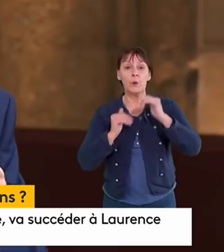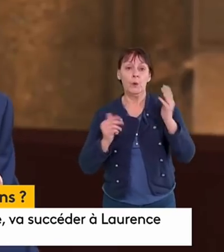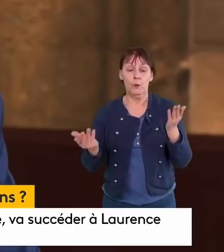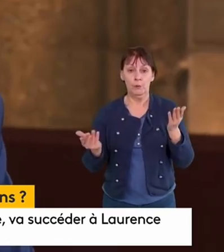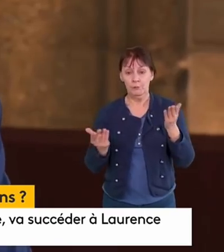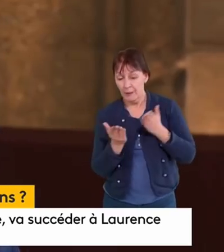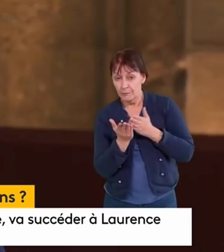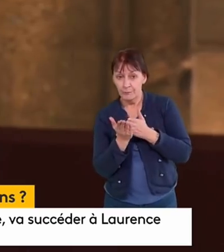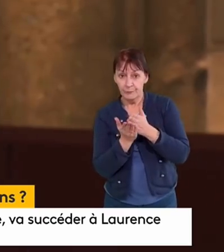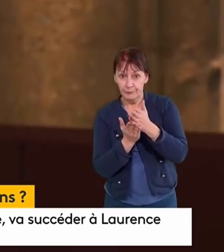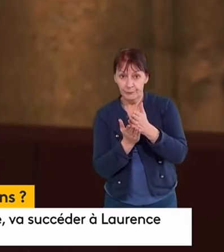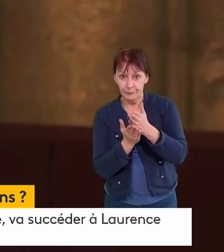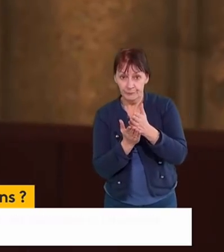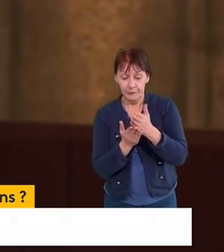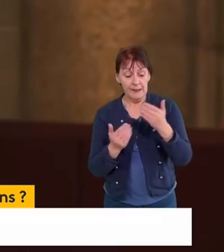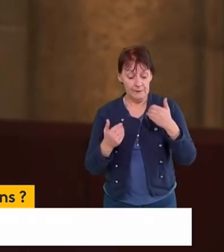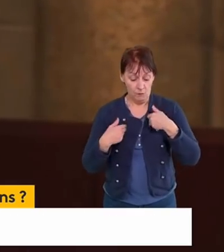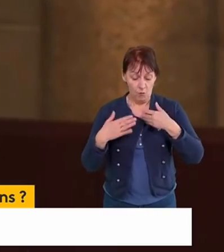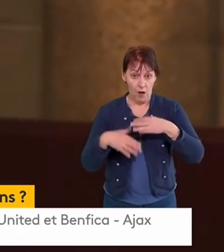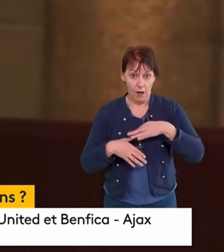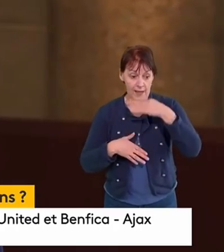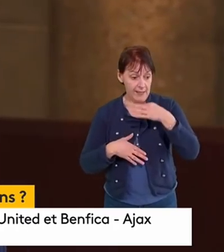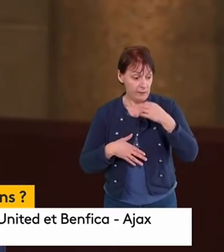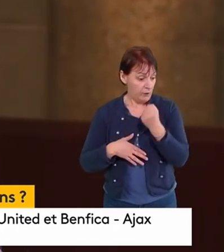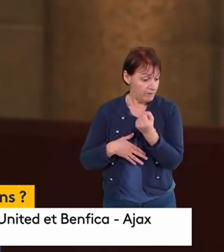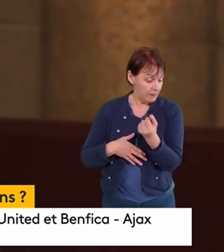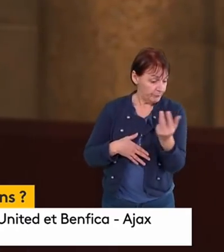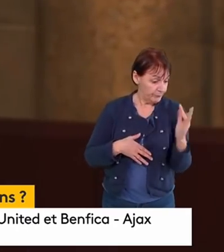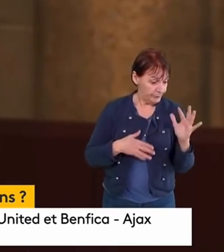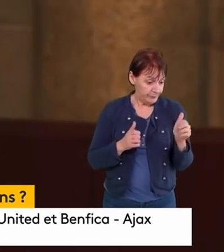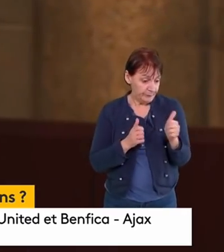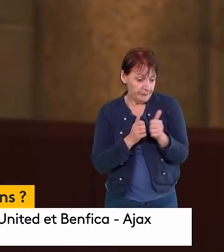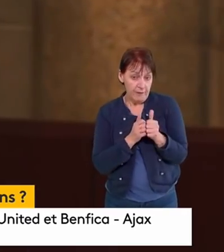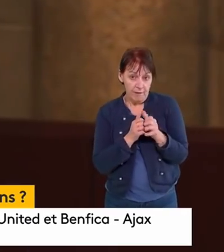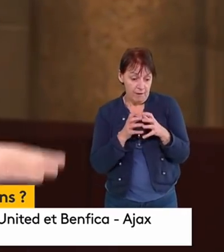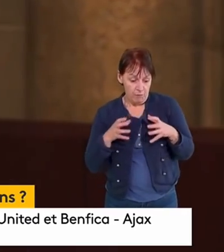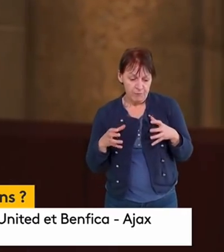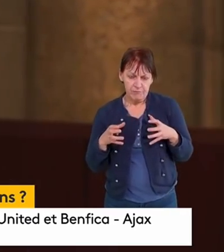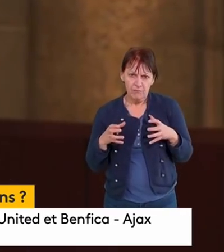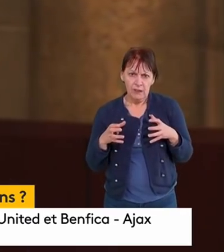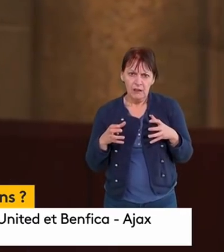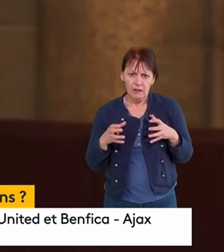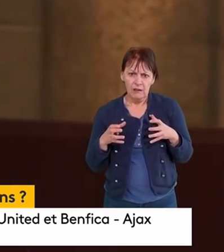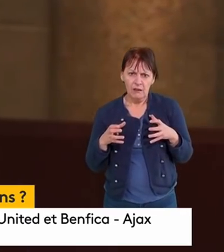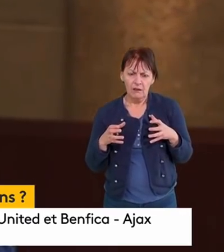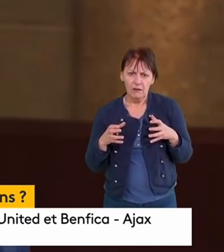une majorité élue avec moi dans la foulée, hein, ou alors... On va dire qu'il y a déjà